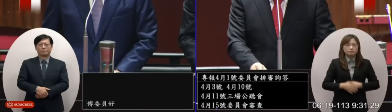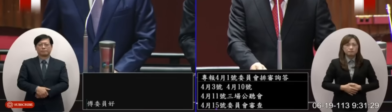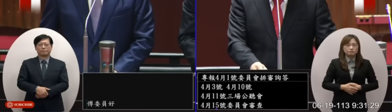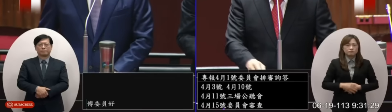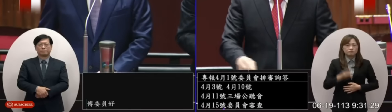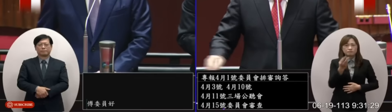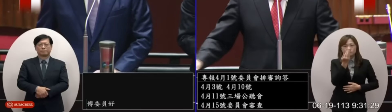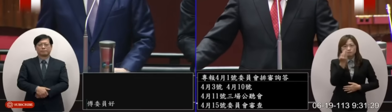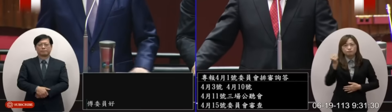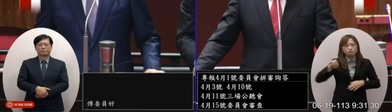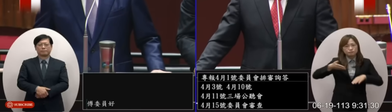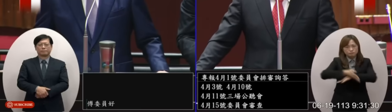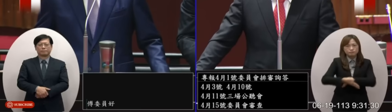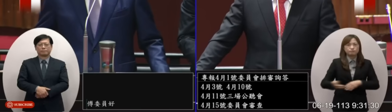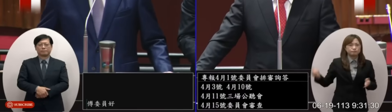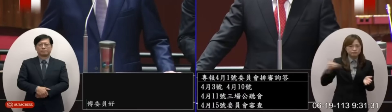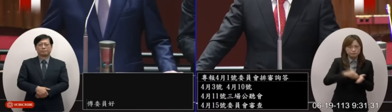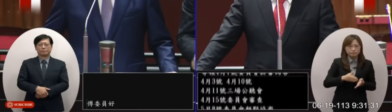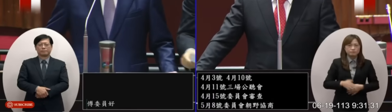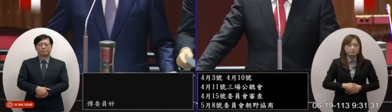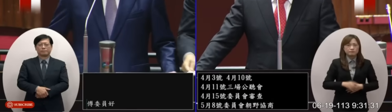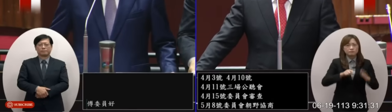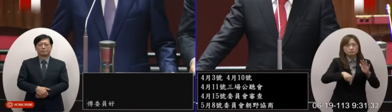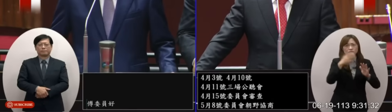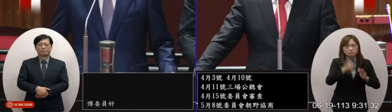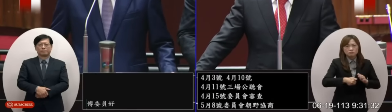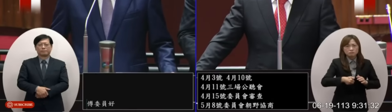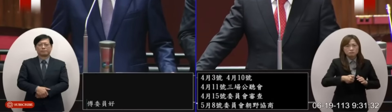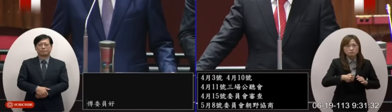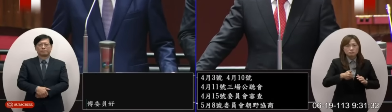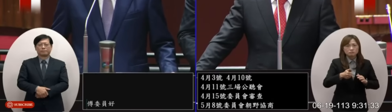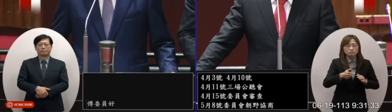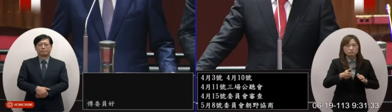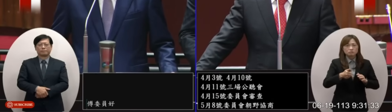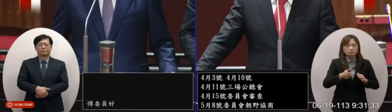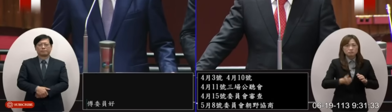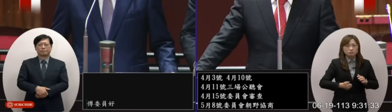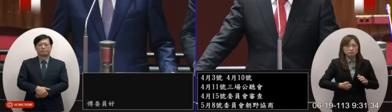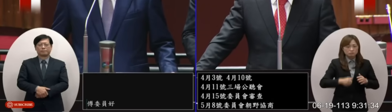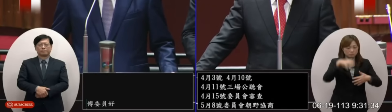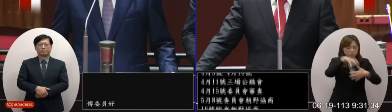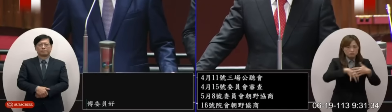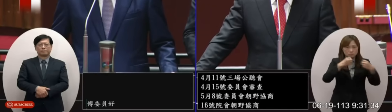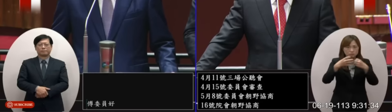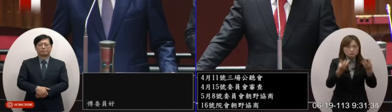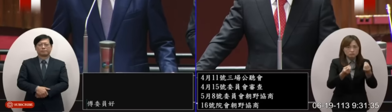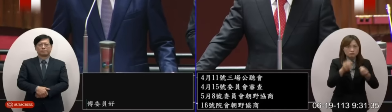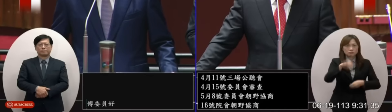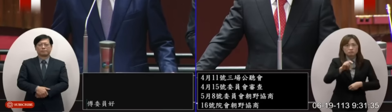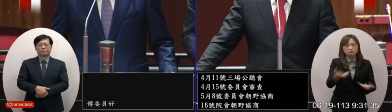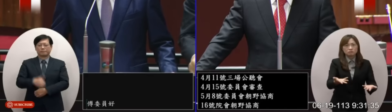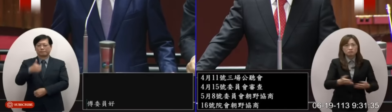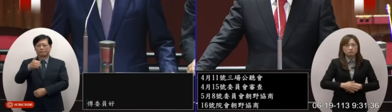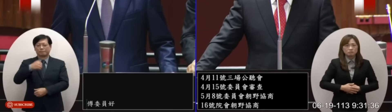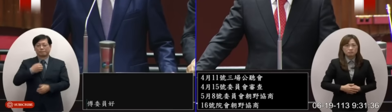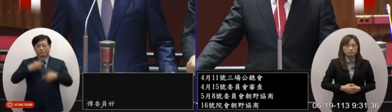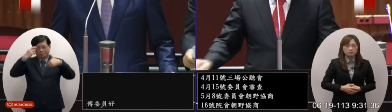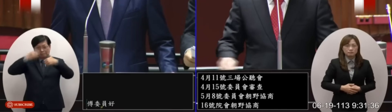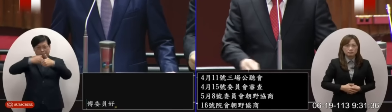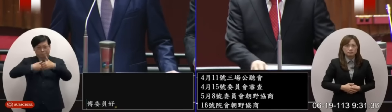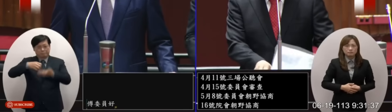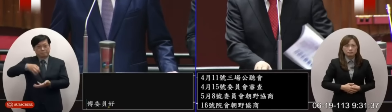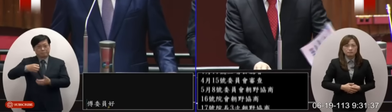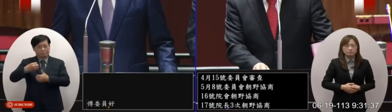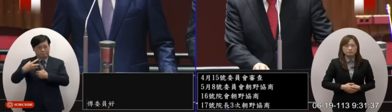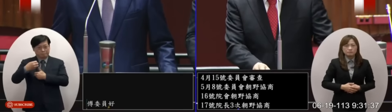3读通过。院长，哪里有没有经过实质讨论？哪里？ 谢谢副委提醒。